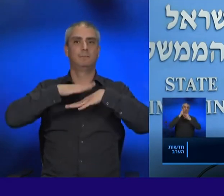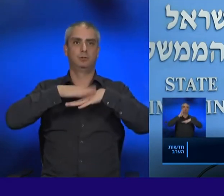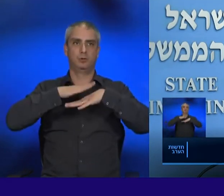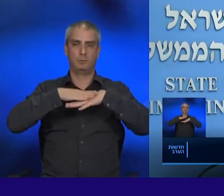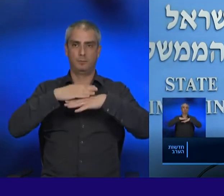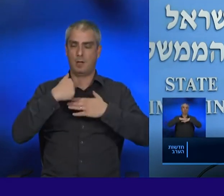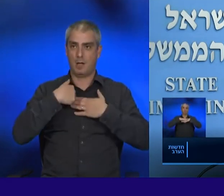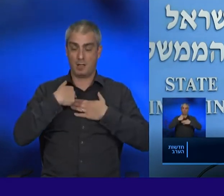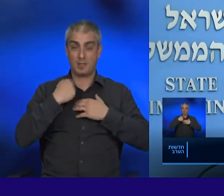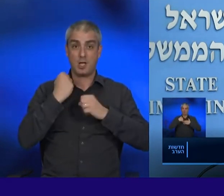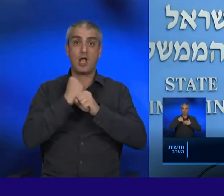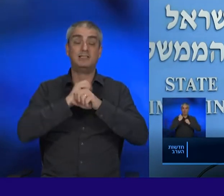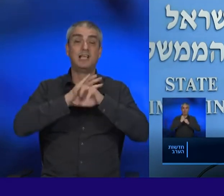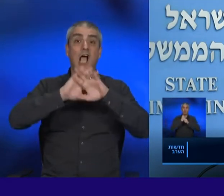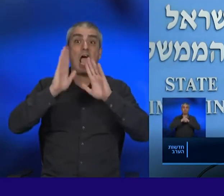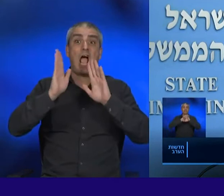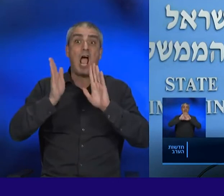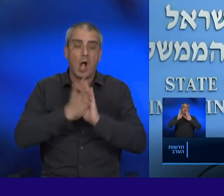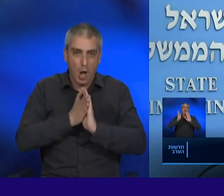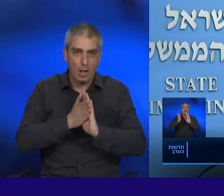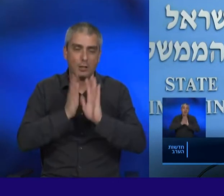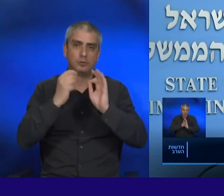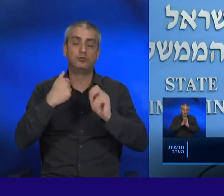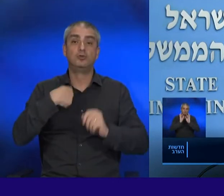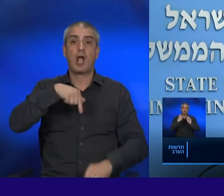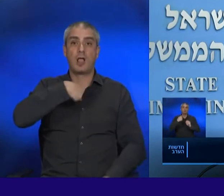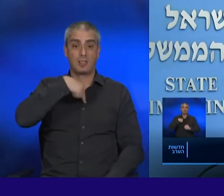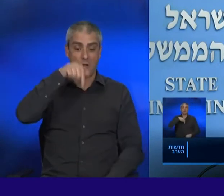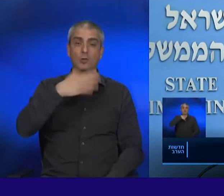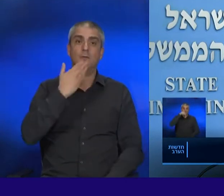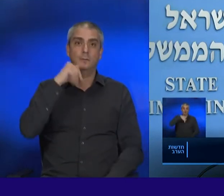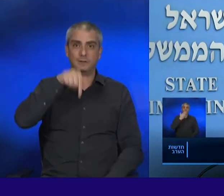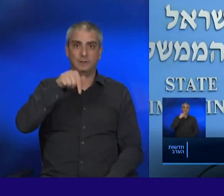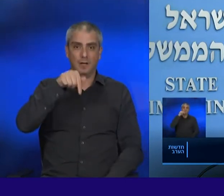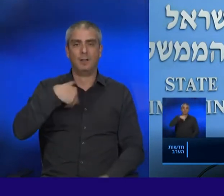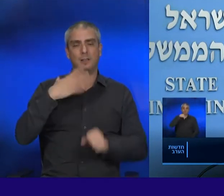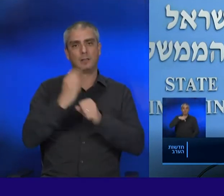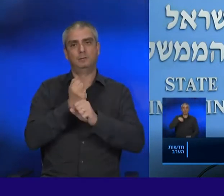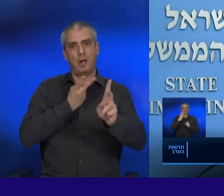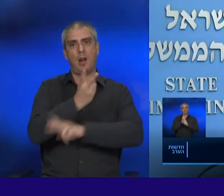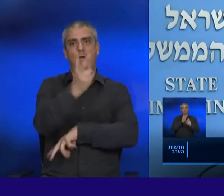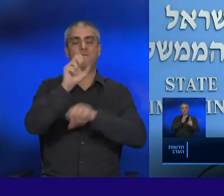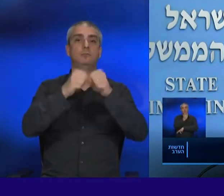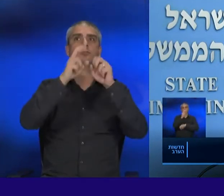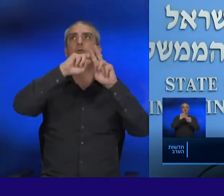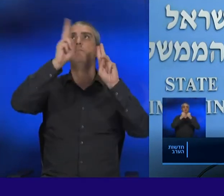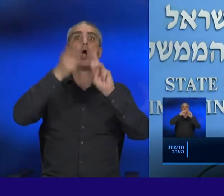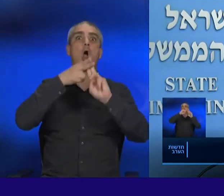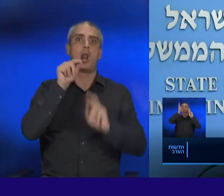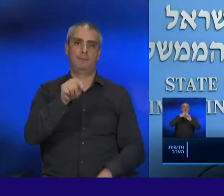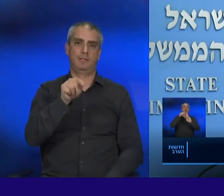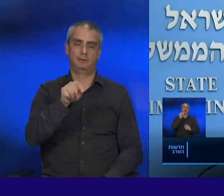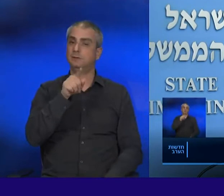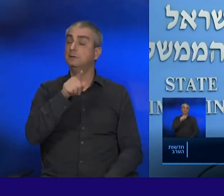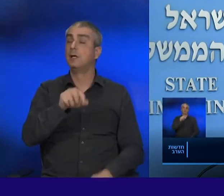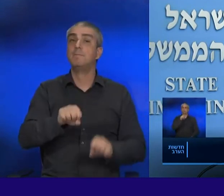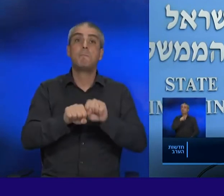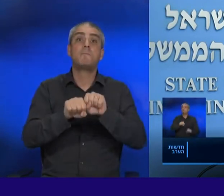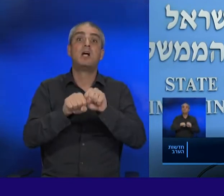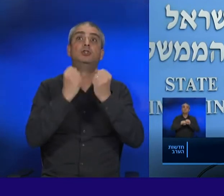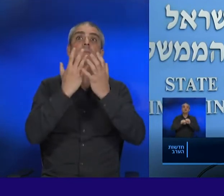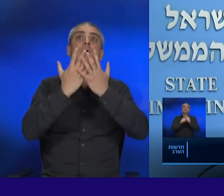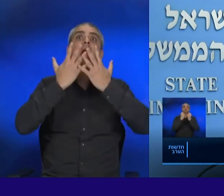אני אעשה הכל כדי שאנחנו בישראל נצלח את המשבר העולמי הזה. זהו משבר